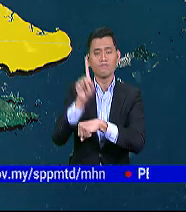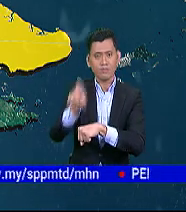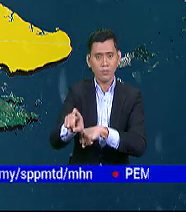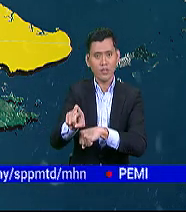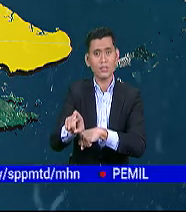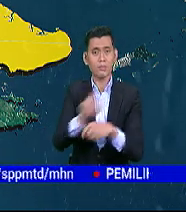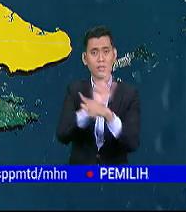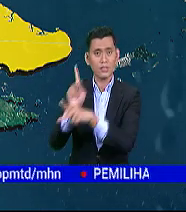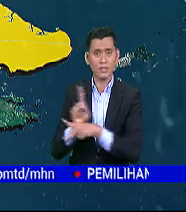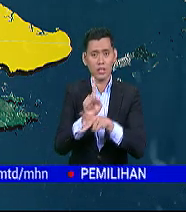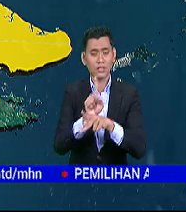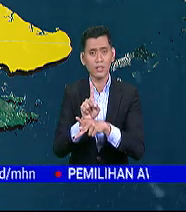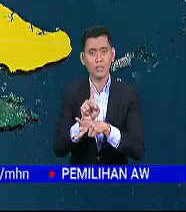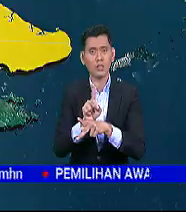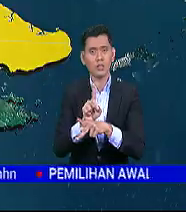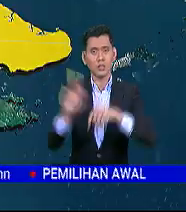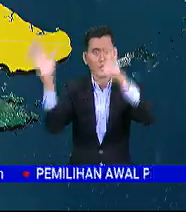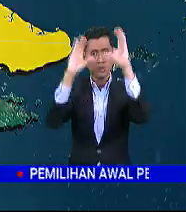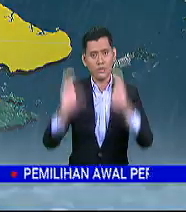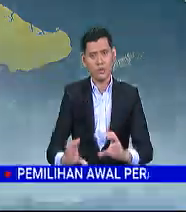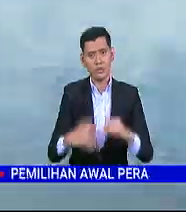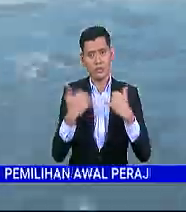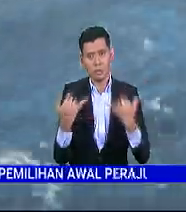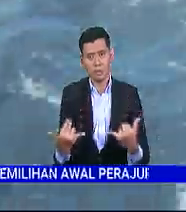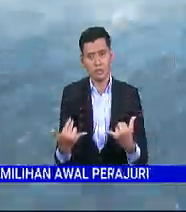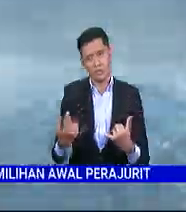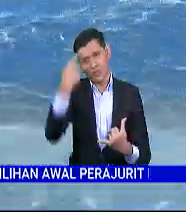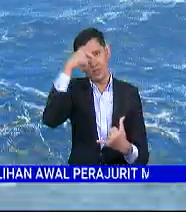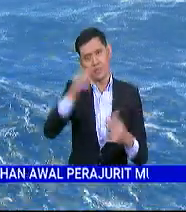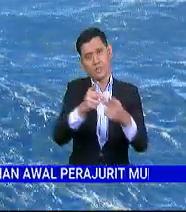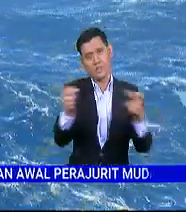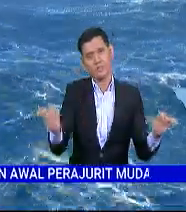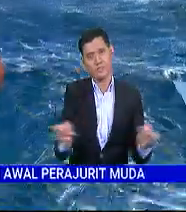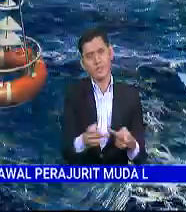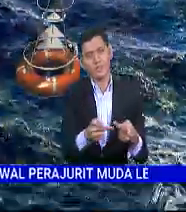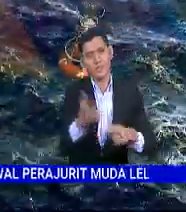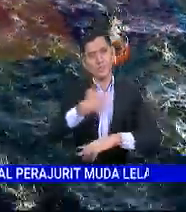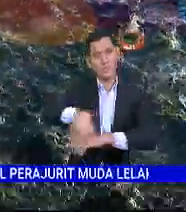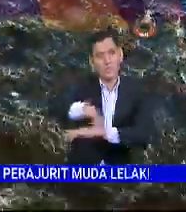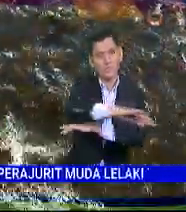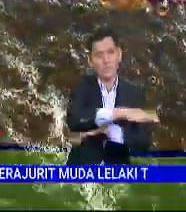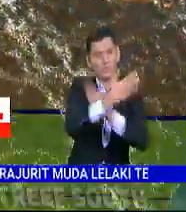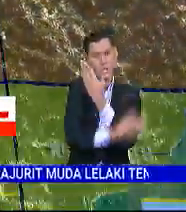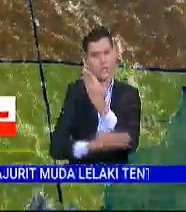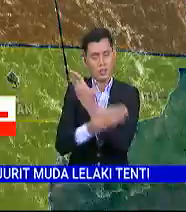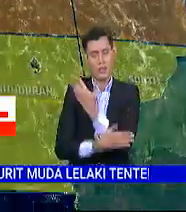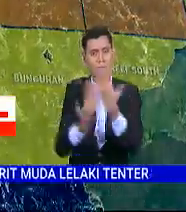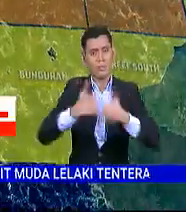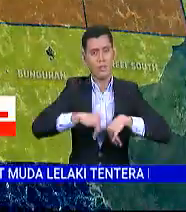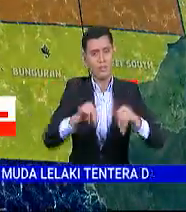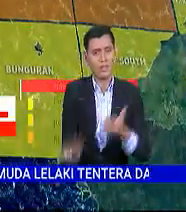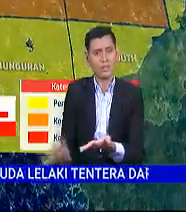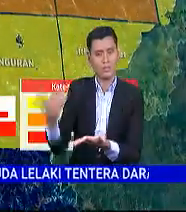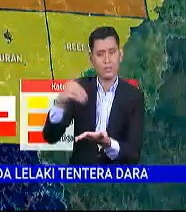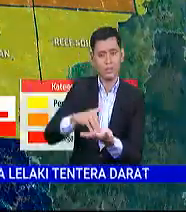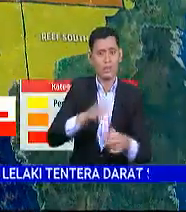diminta untuk berwaspada dan peka dengan keadaan cuaca semasa. Bagi kawasan perairan negara, Met Malaysia masih lagi